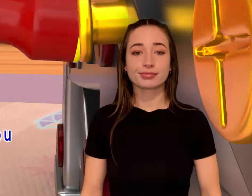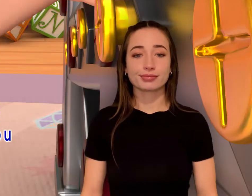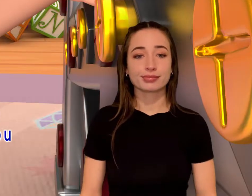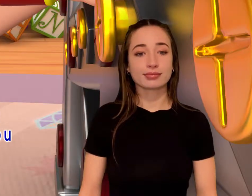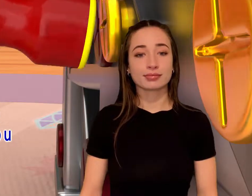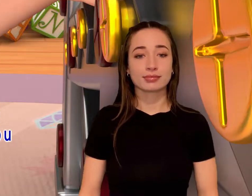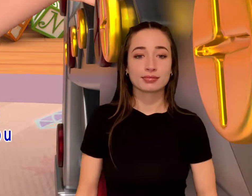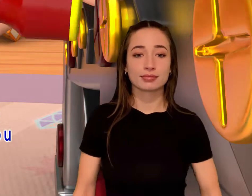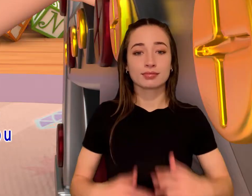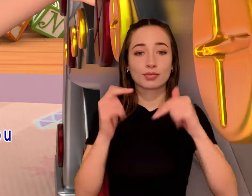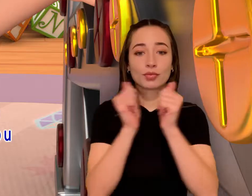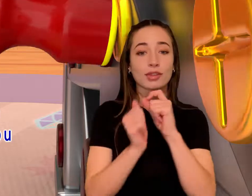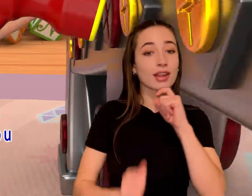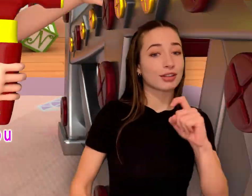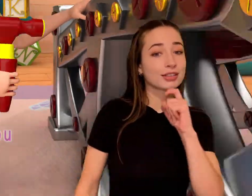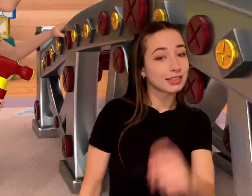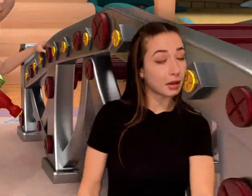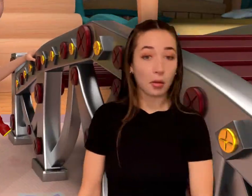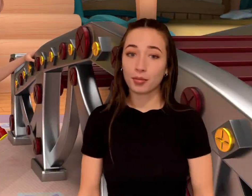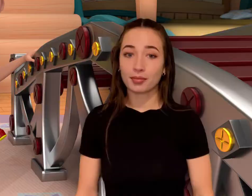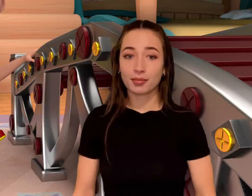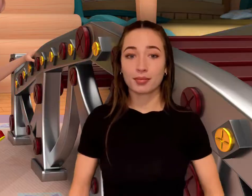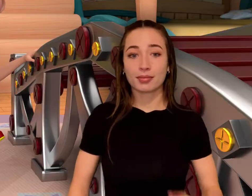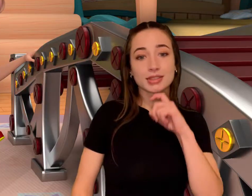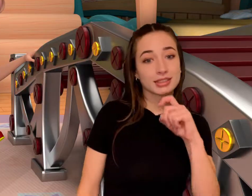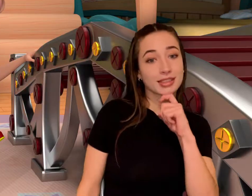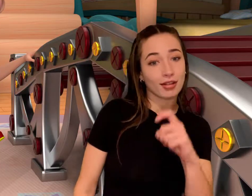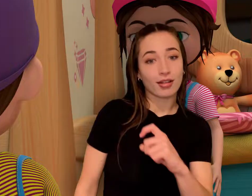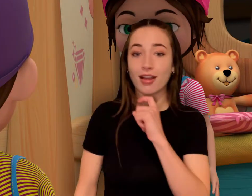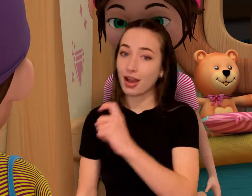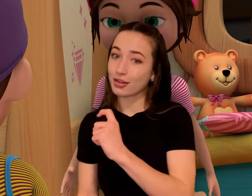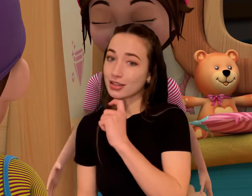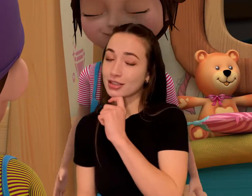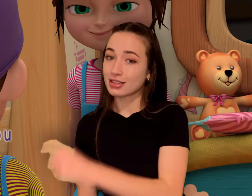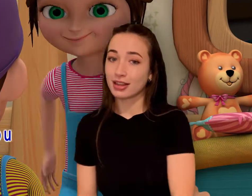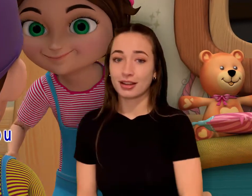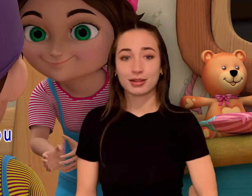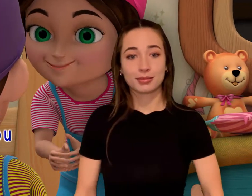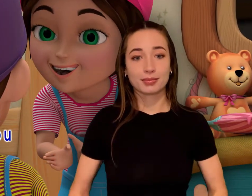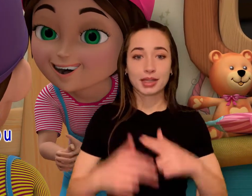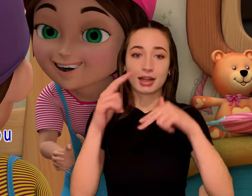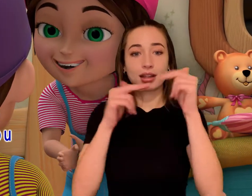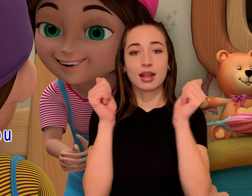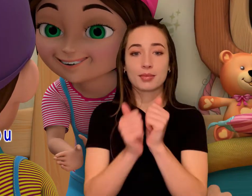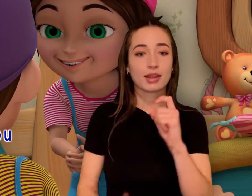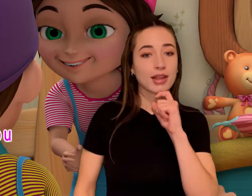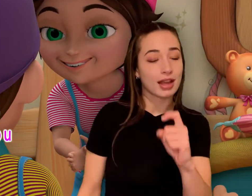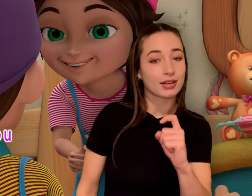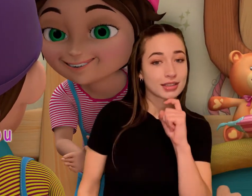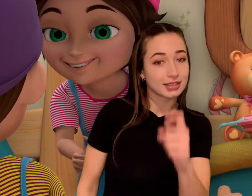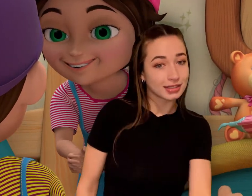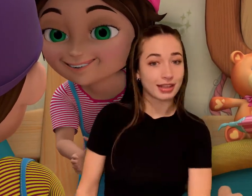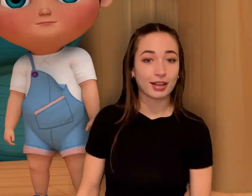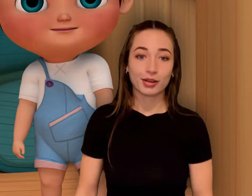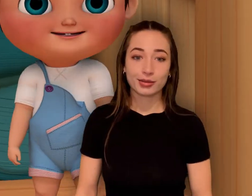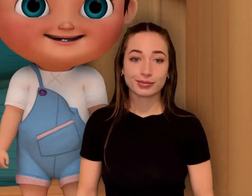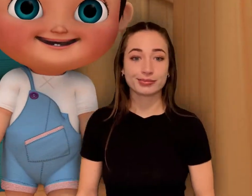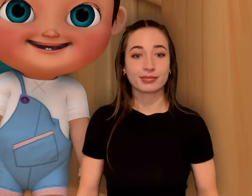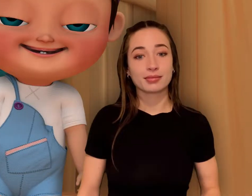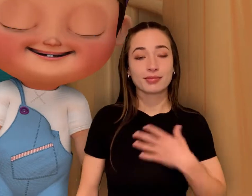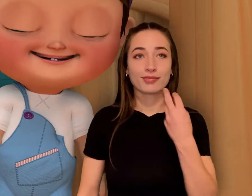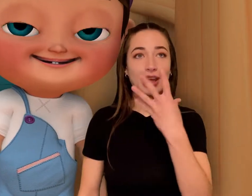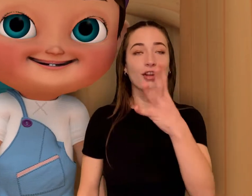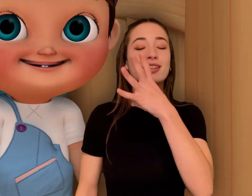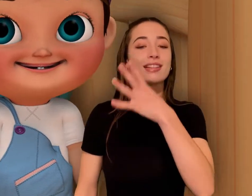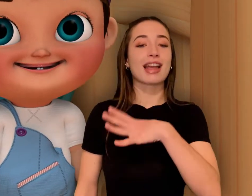ょう。鉄の棒でかけろ、かけろ、かけろ。鉄の棒でかけろ。